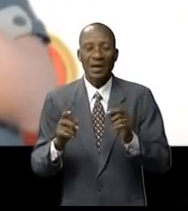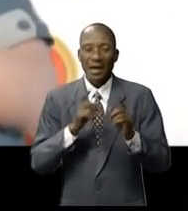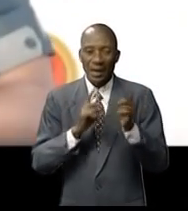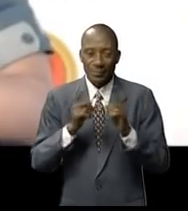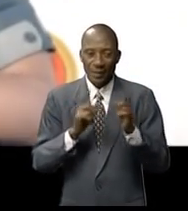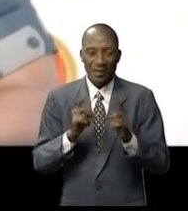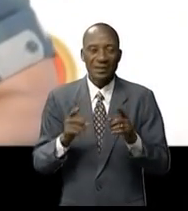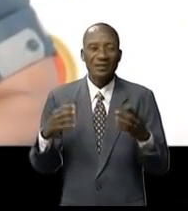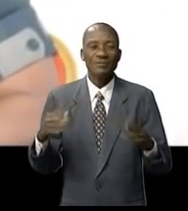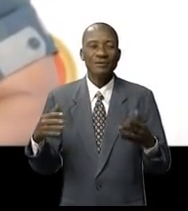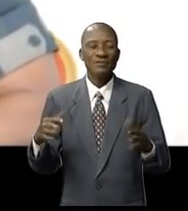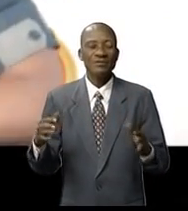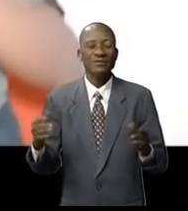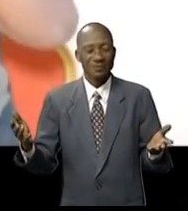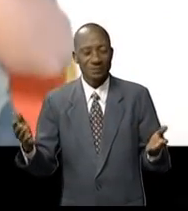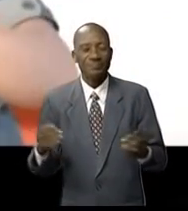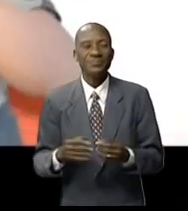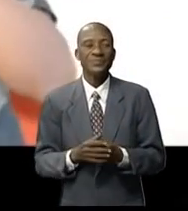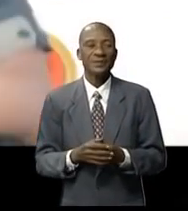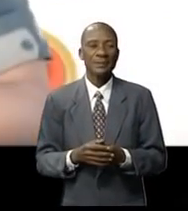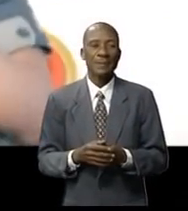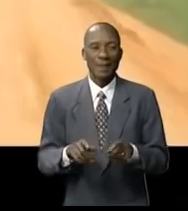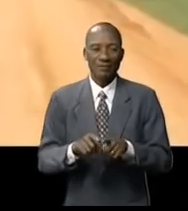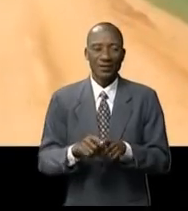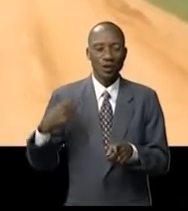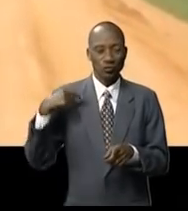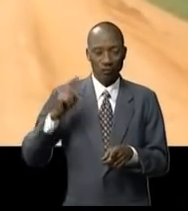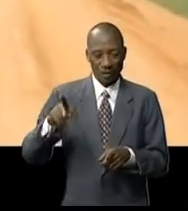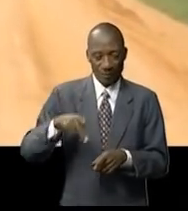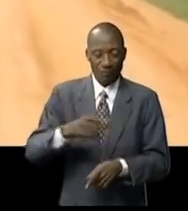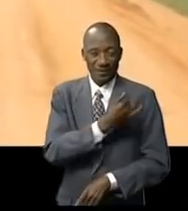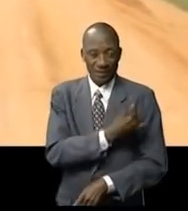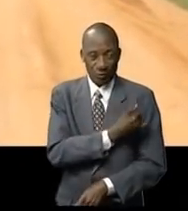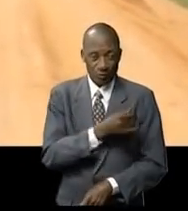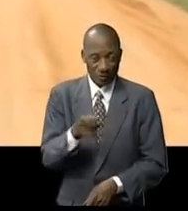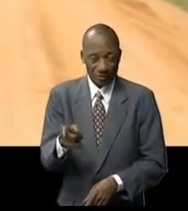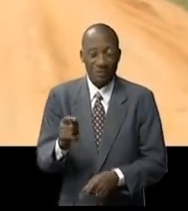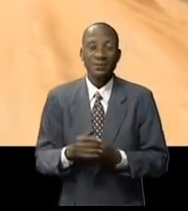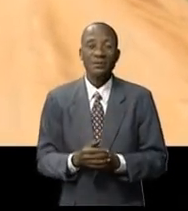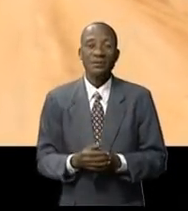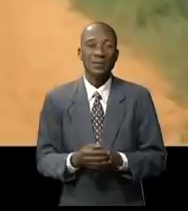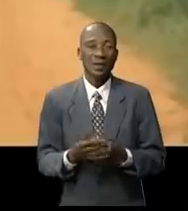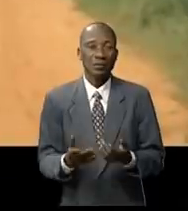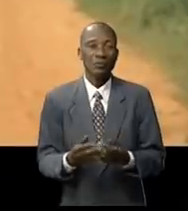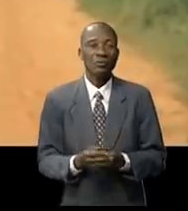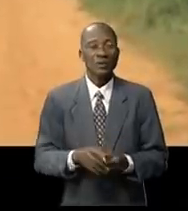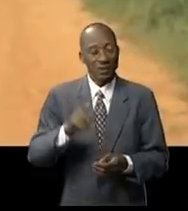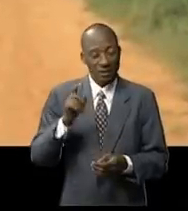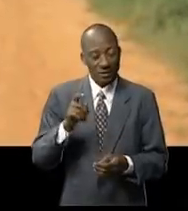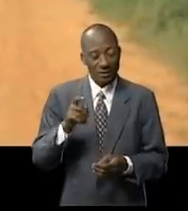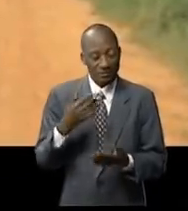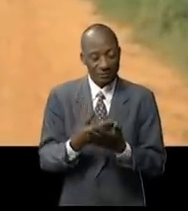militaire de l'Ituri, le lieutenant général Luboyan Kachama Djoni, est de restaurer urgemment la paix et faciliter la libre